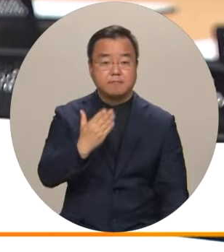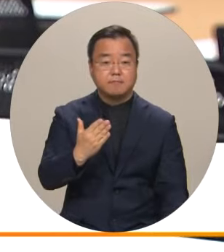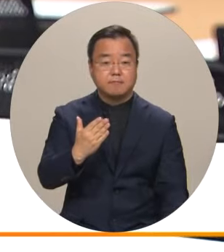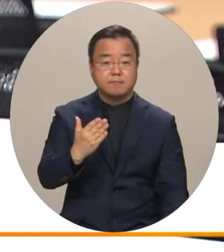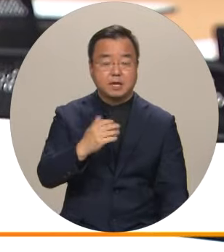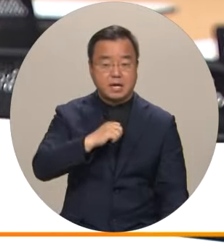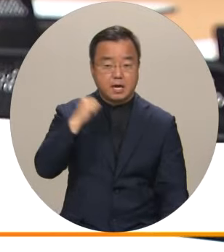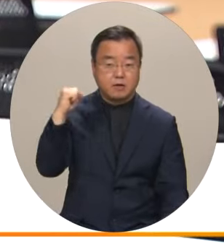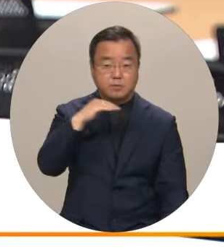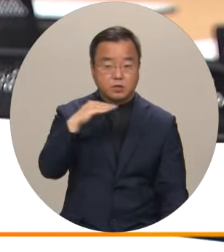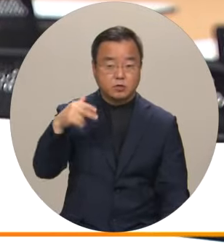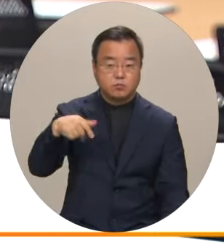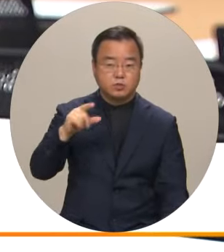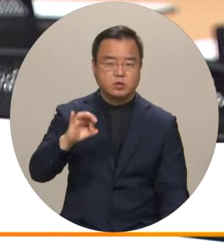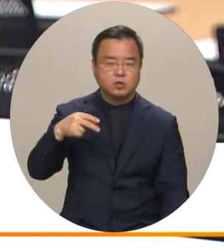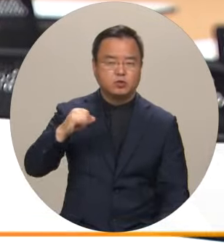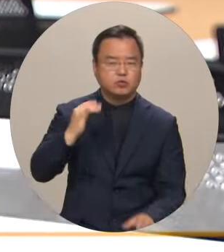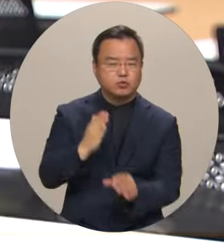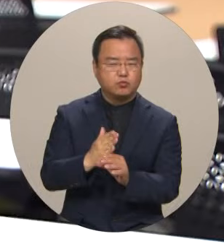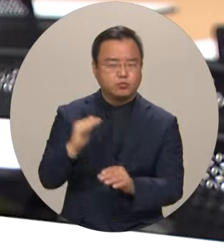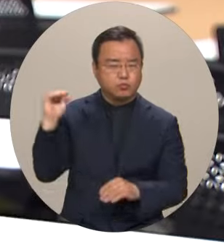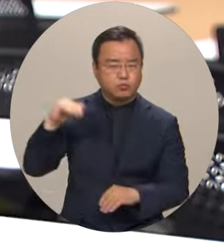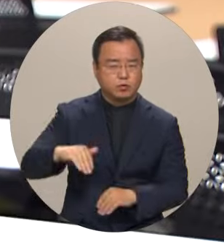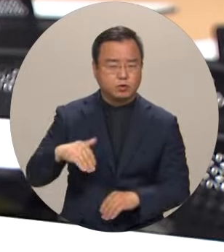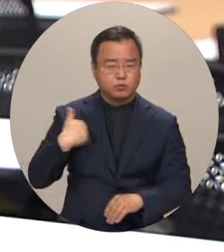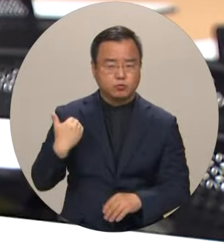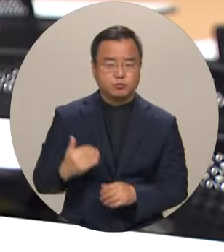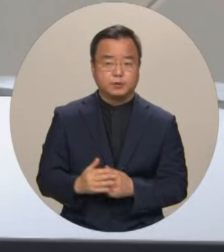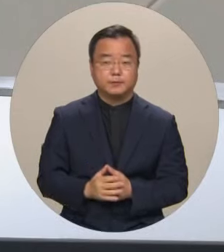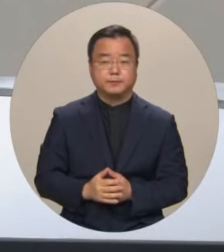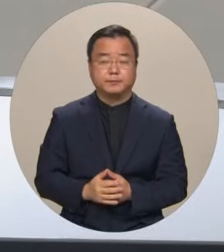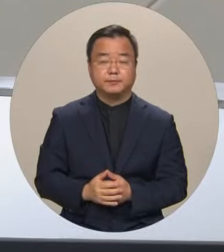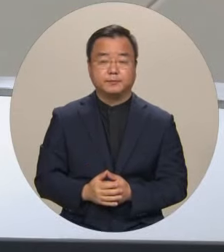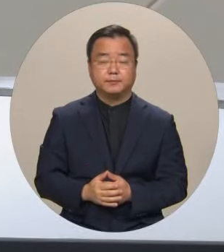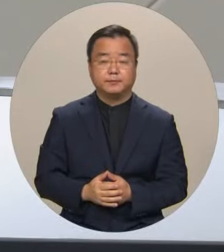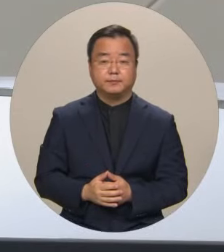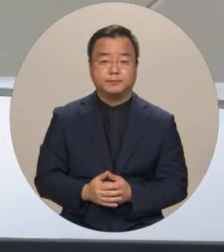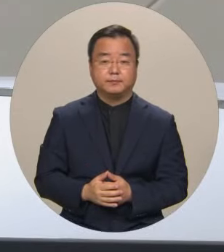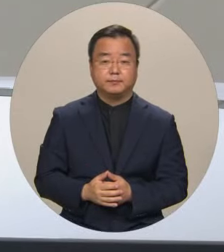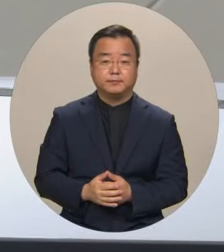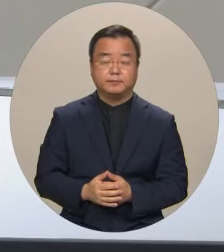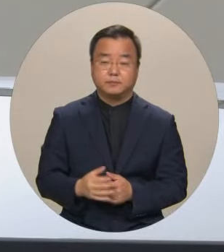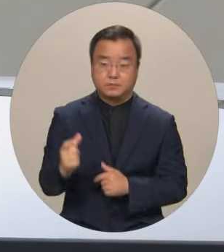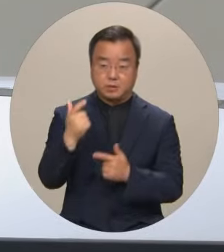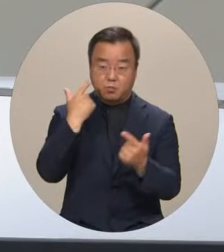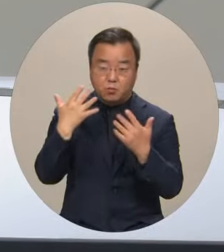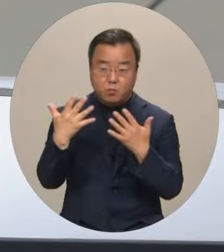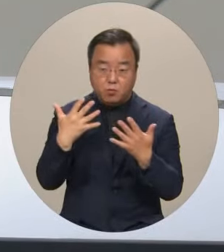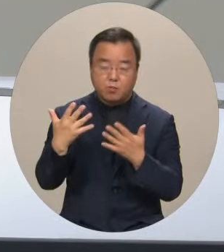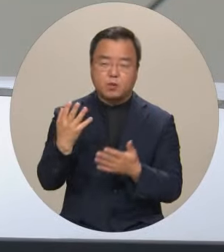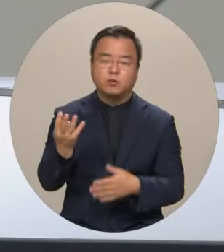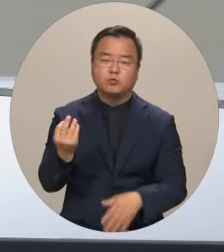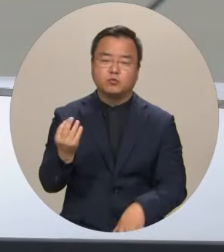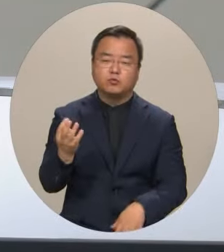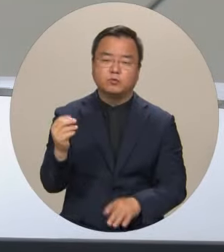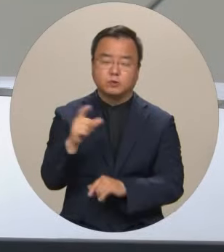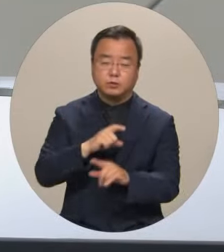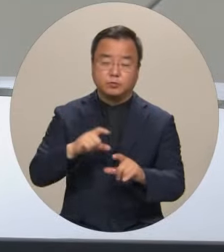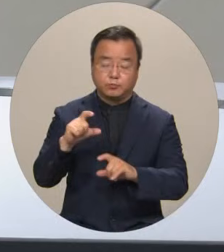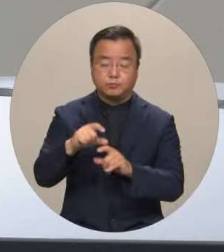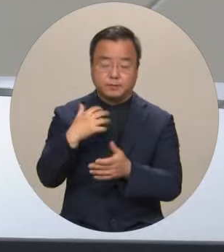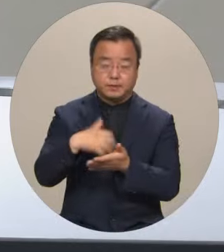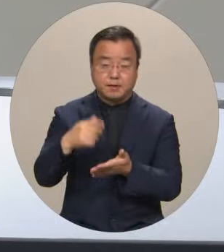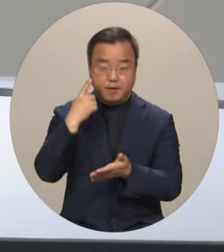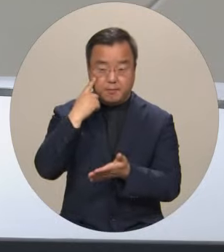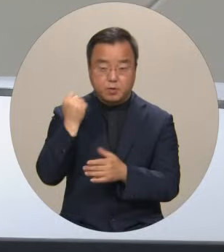가서 상당히 떨어질 수 있어요 네보다 정확한 수치는 추가 취 해서 전달해 주시면